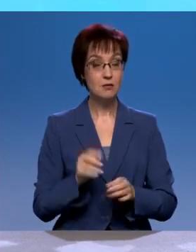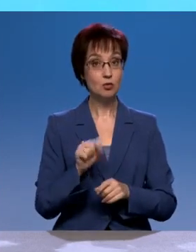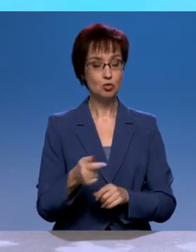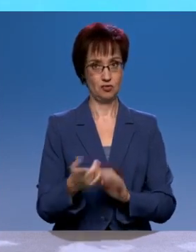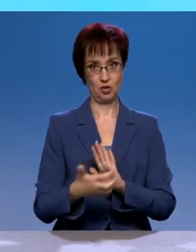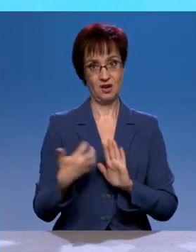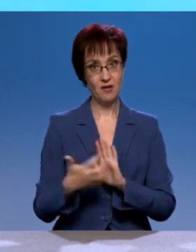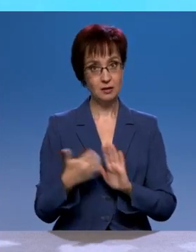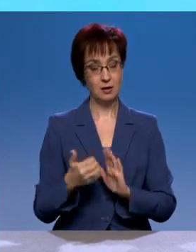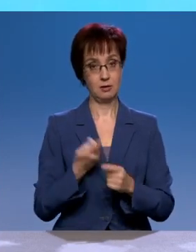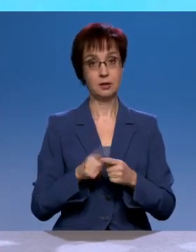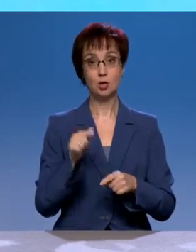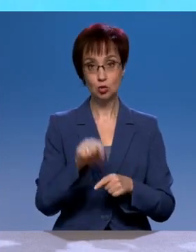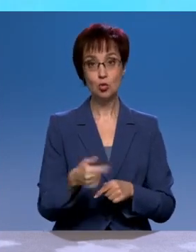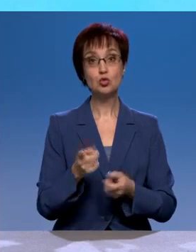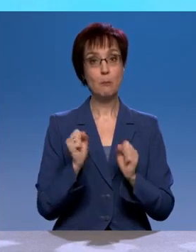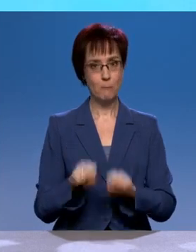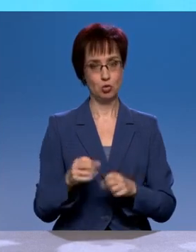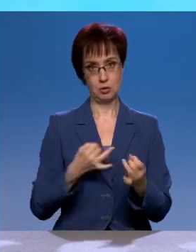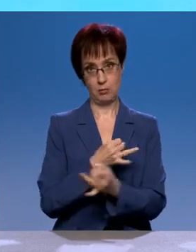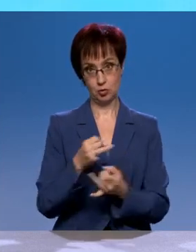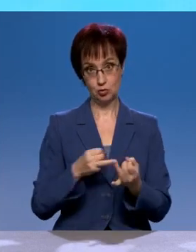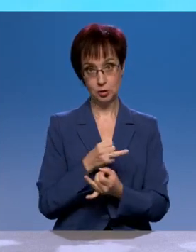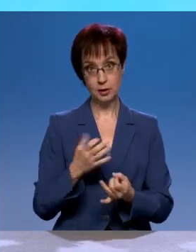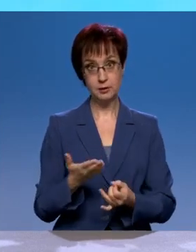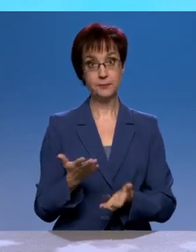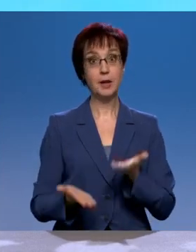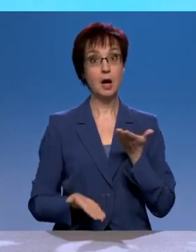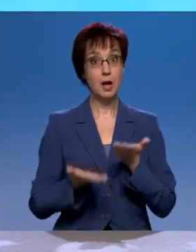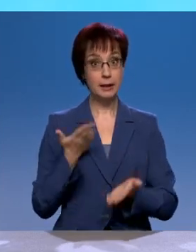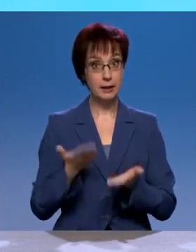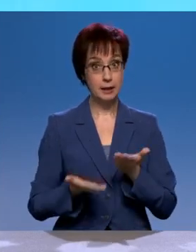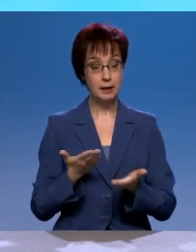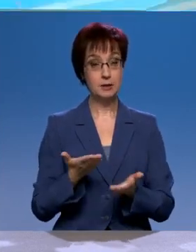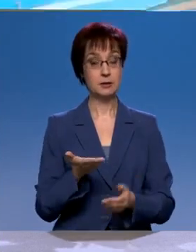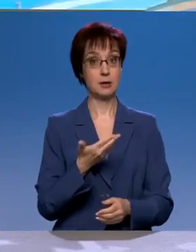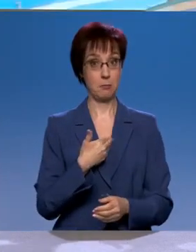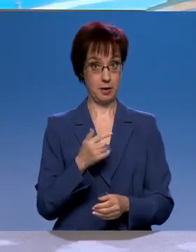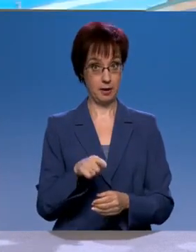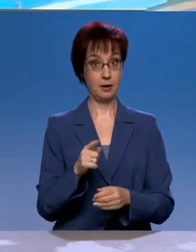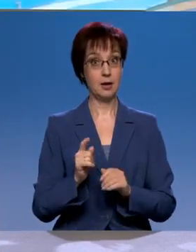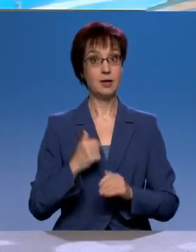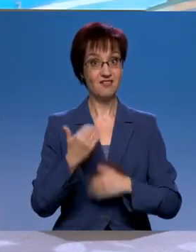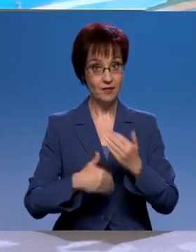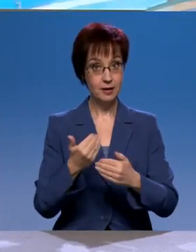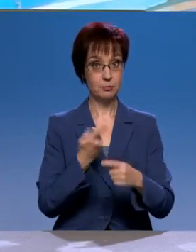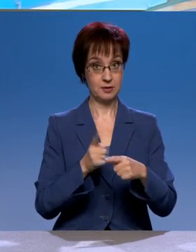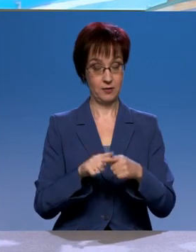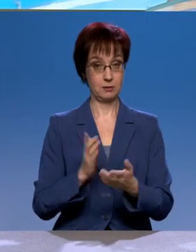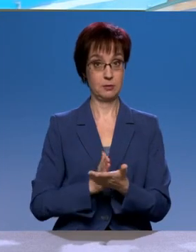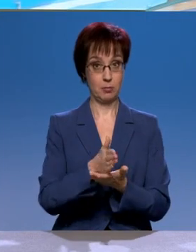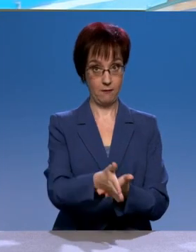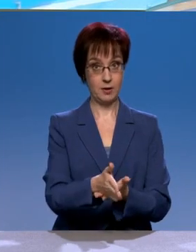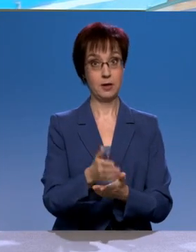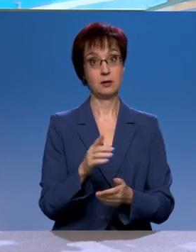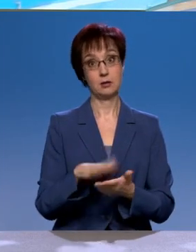нужно обсуждать. И если мы вот в этом направлении будем двигаться, то, мне кажется, очень большое дело сделать. Понятно, что люди нам об этом